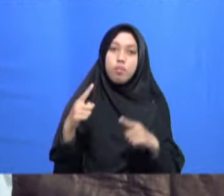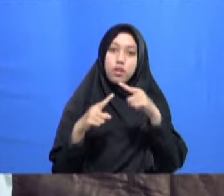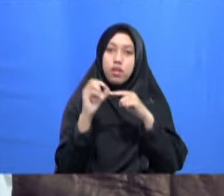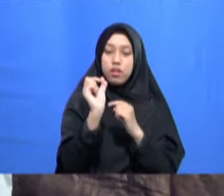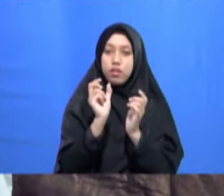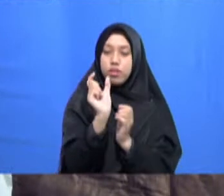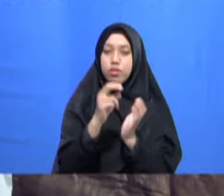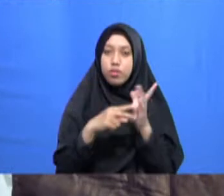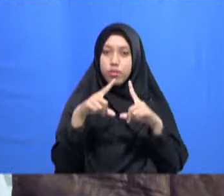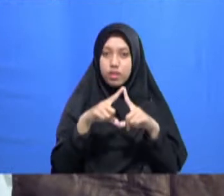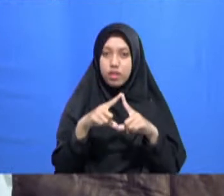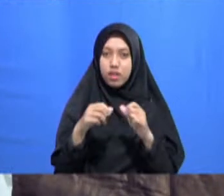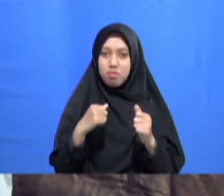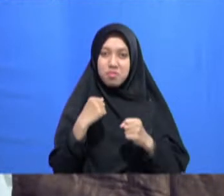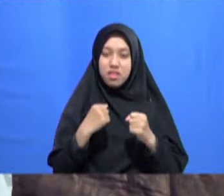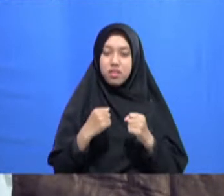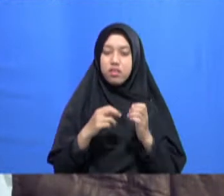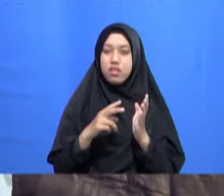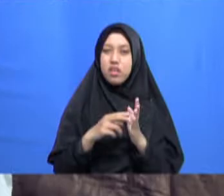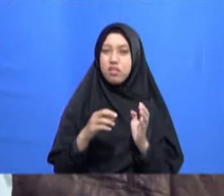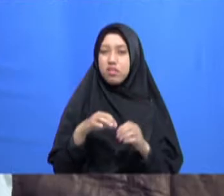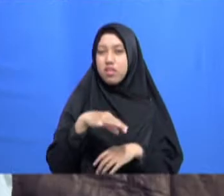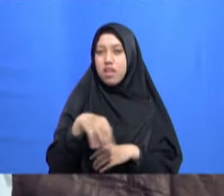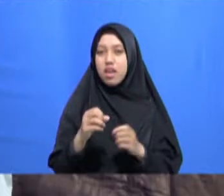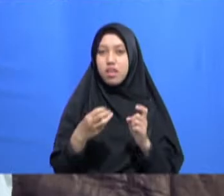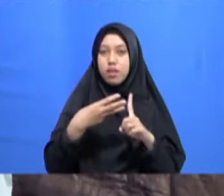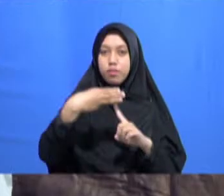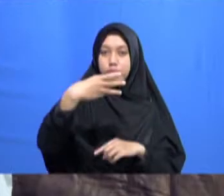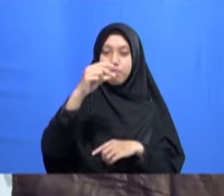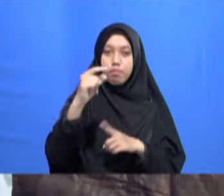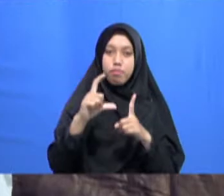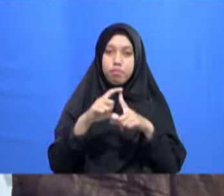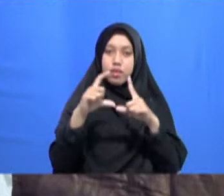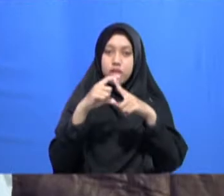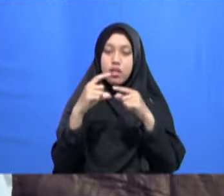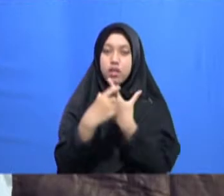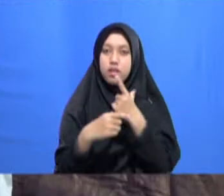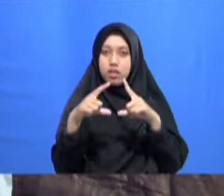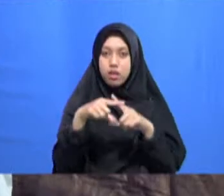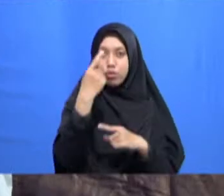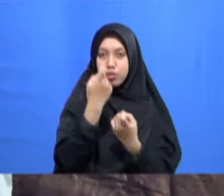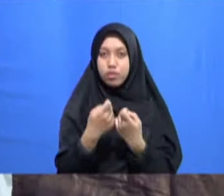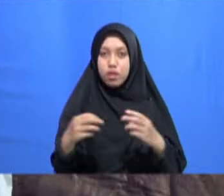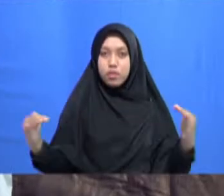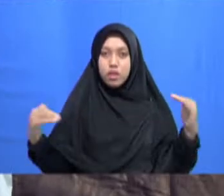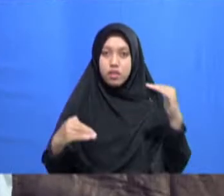Berdaya dalam rangka menyerasikan program pembangunan.